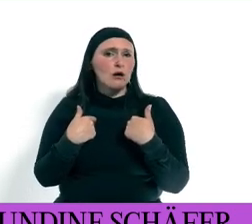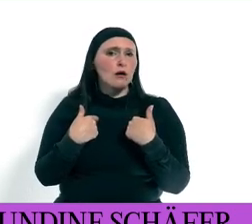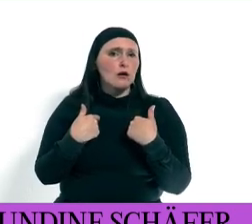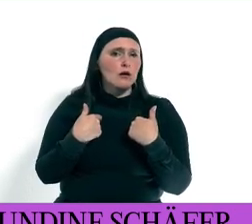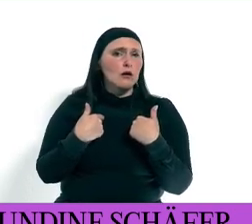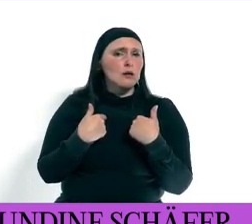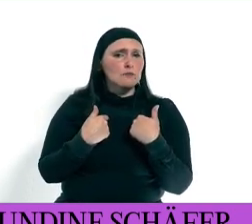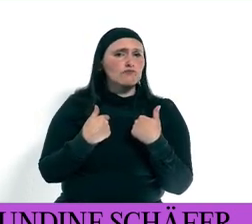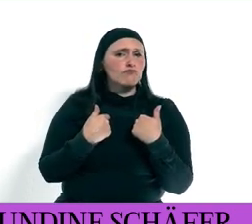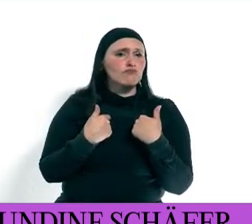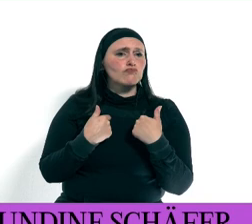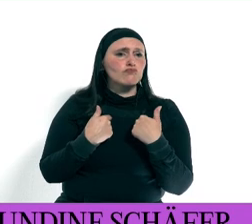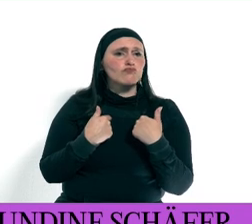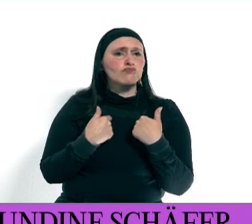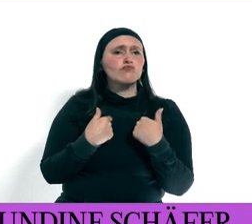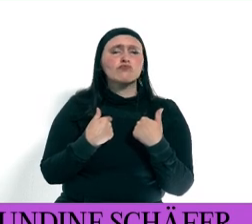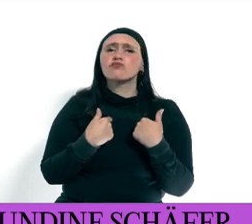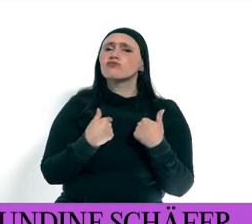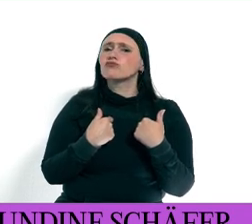to other. Brito